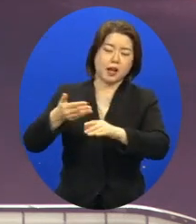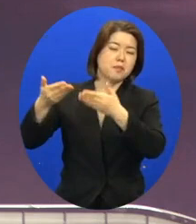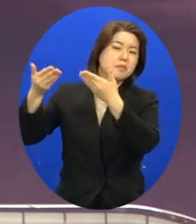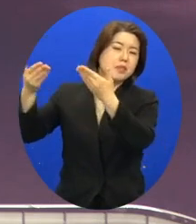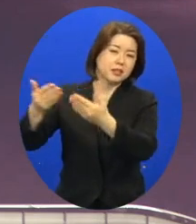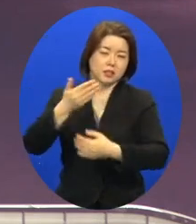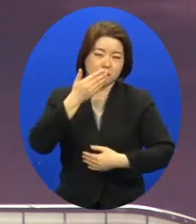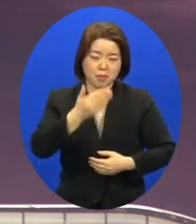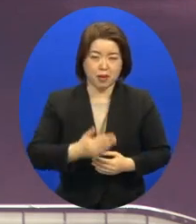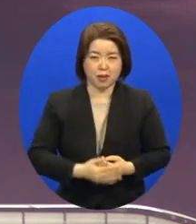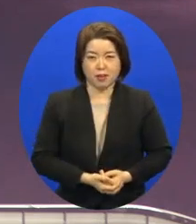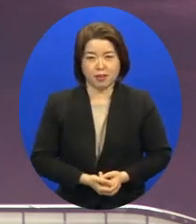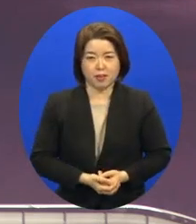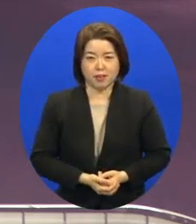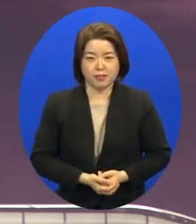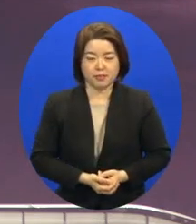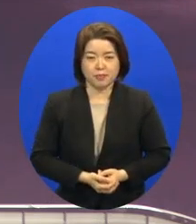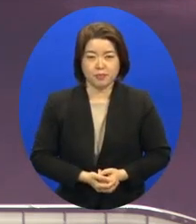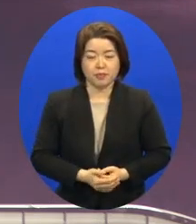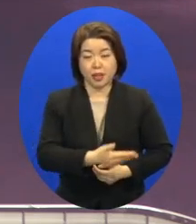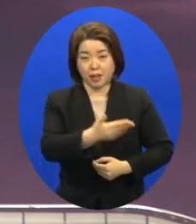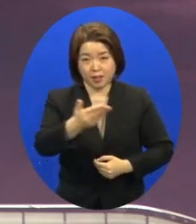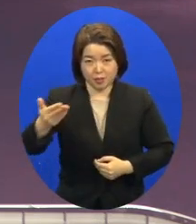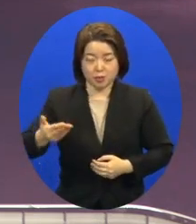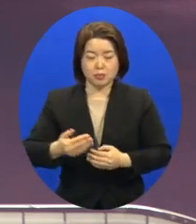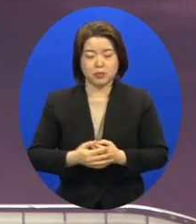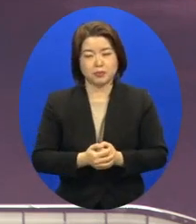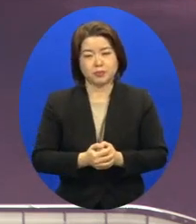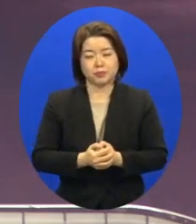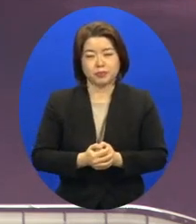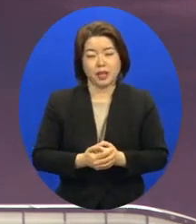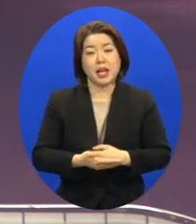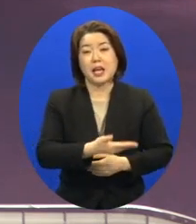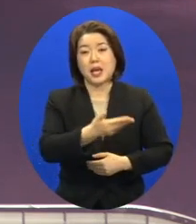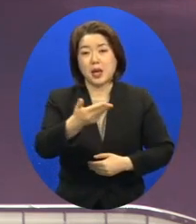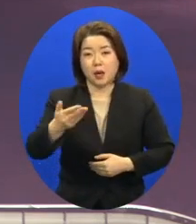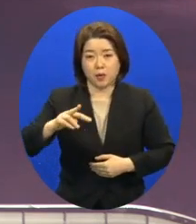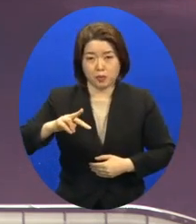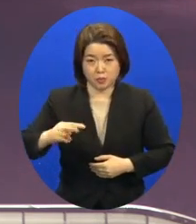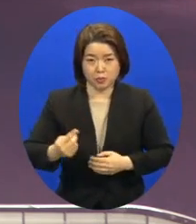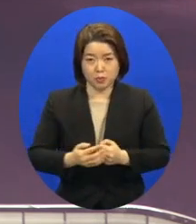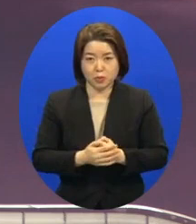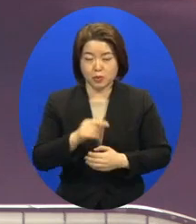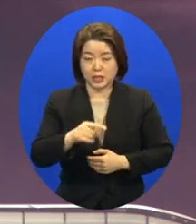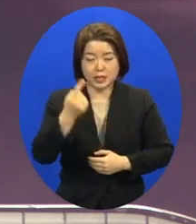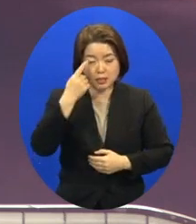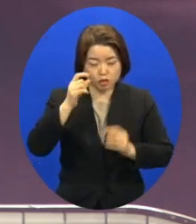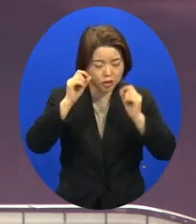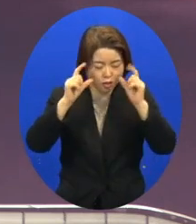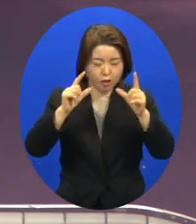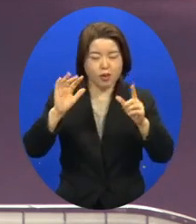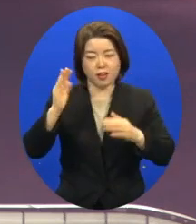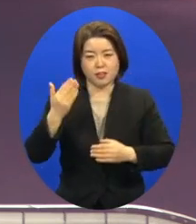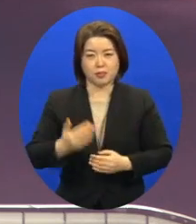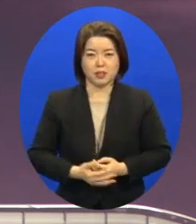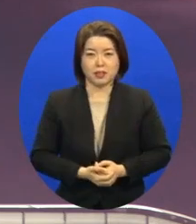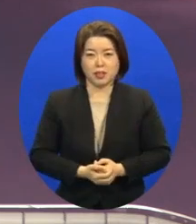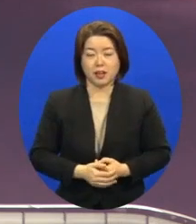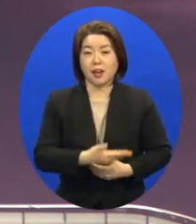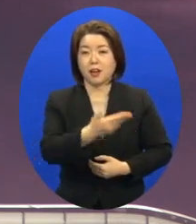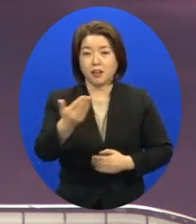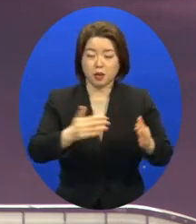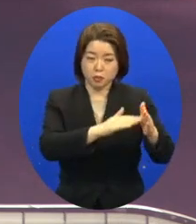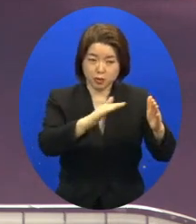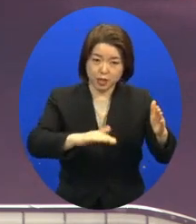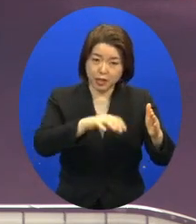겁니다. 성도 여러분, 여러분도 이 눈이 열려야 합니다. 여러분의